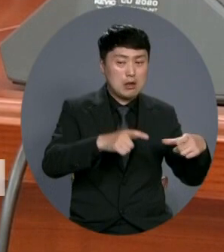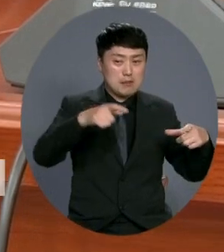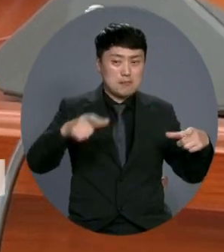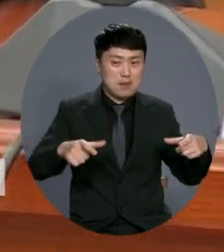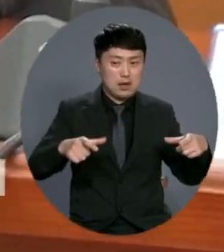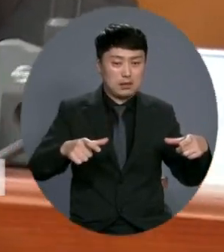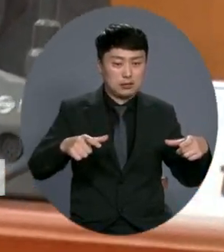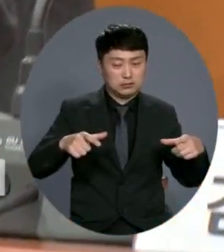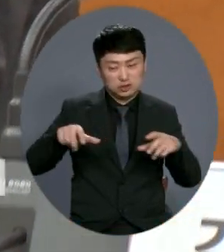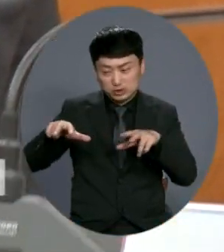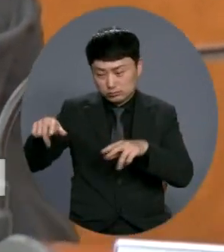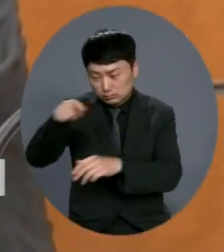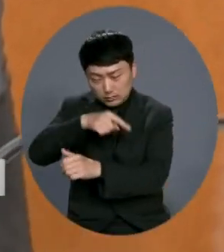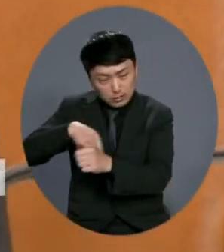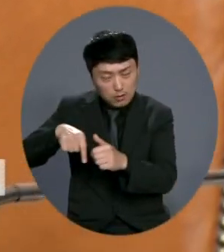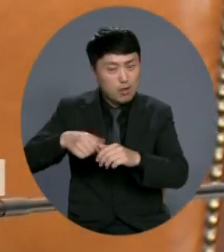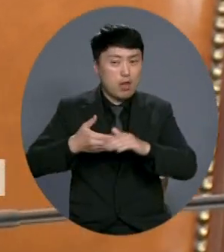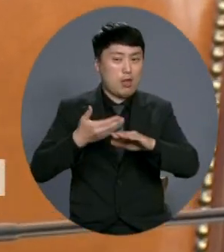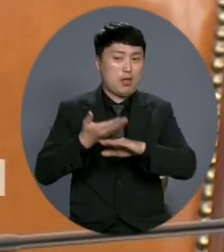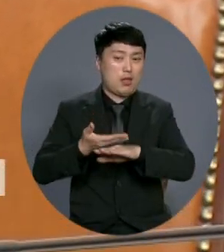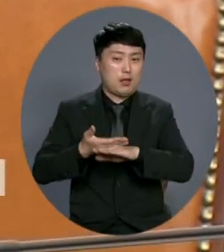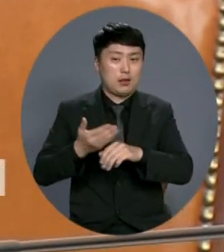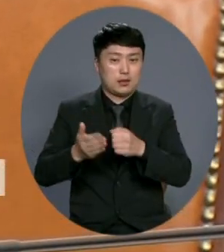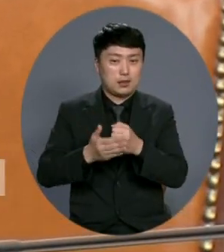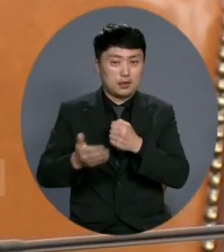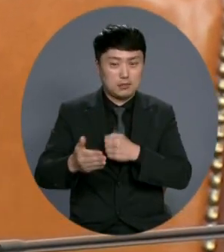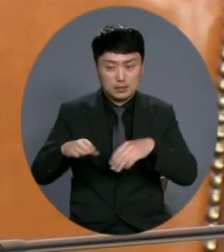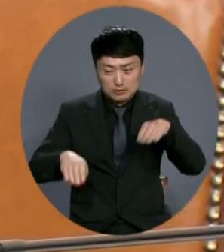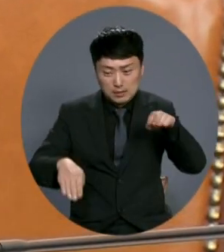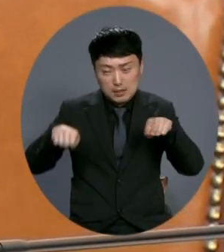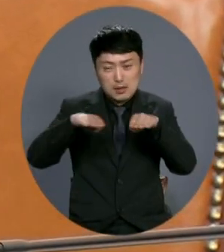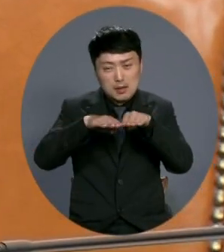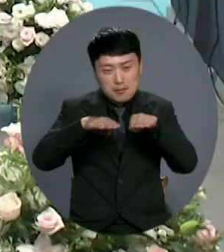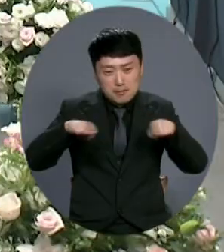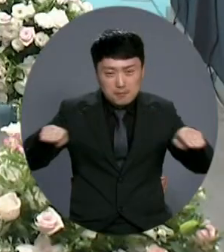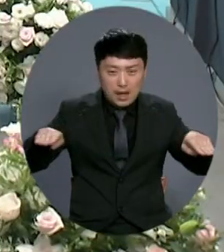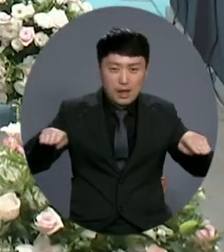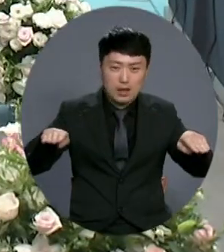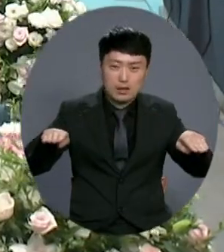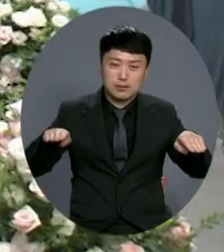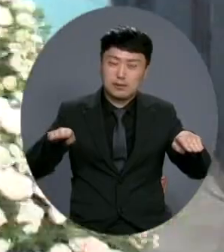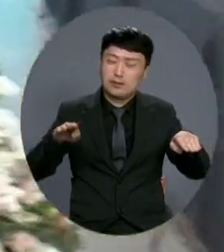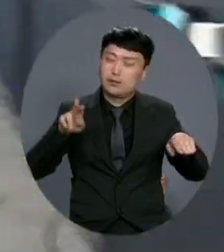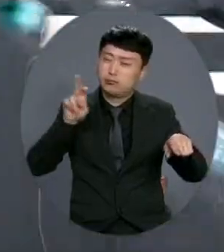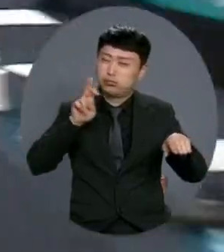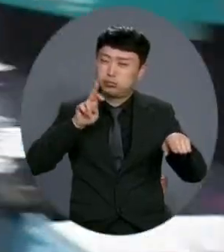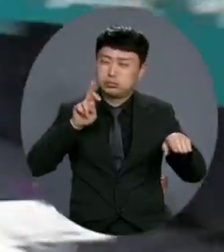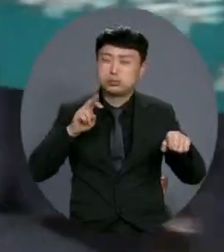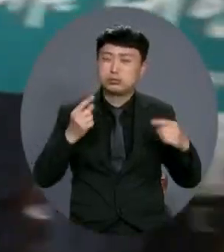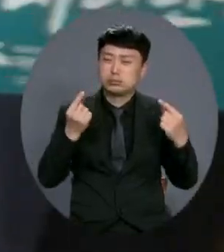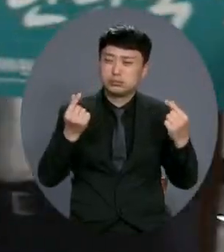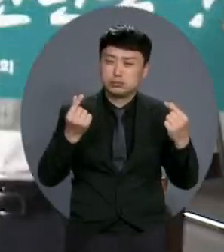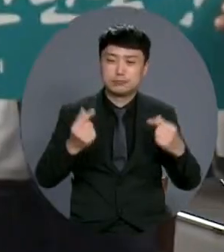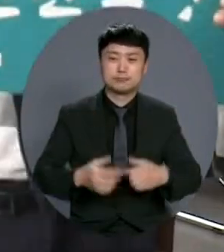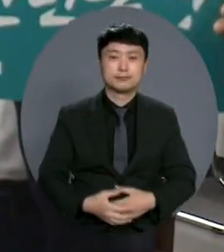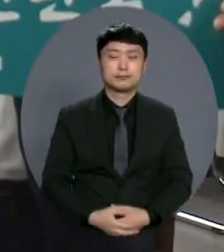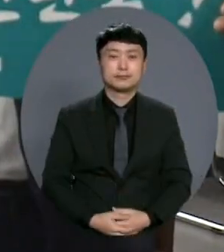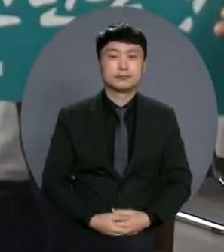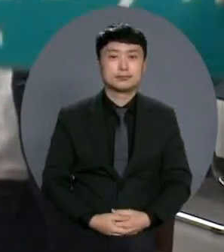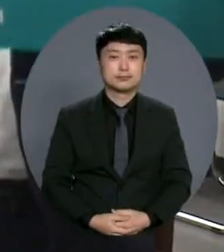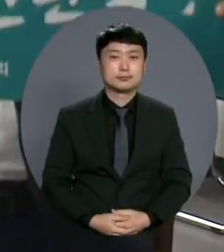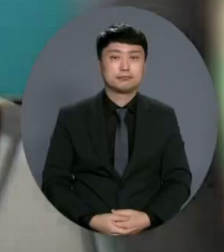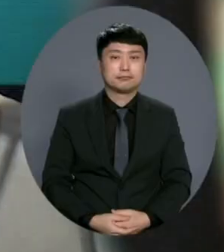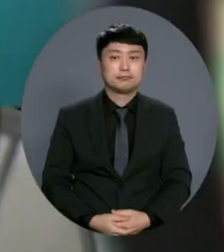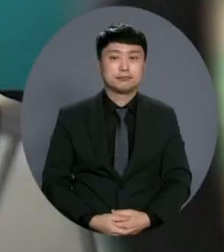엇박자의 당론을 발표하면서 지역 균형 발전 정책이 헛에 그치지 않을까 우려가 커지고 있습니다